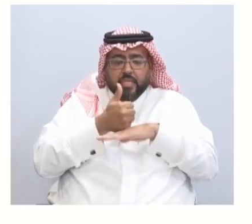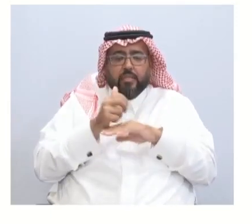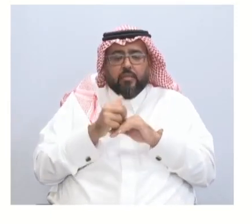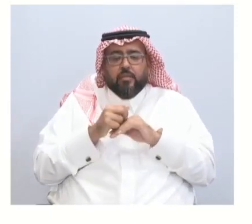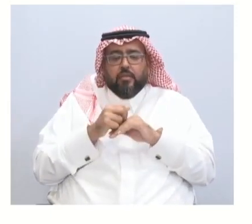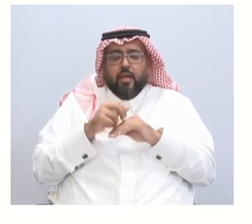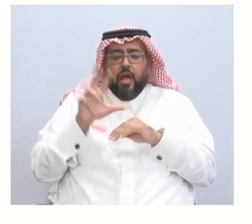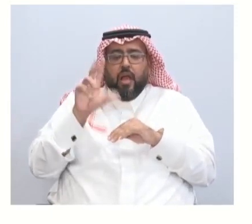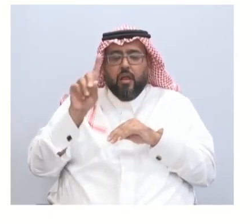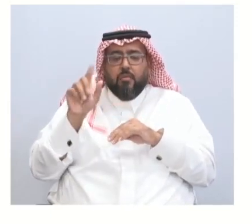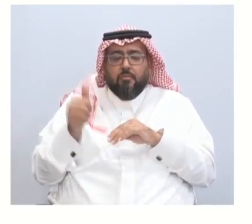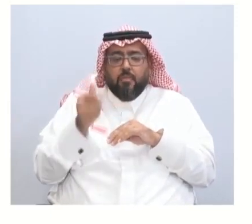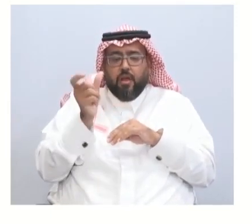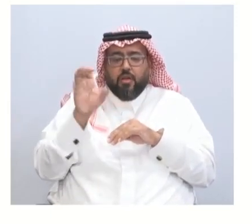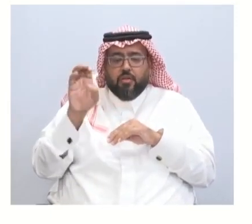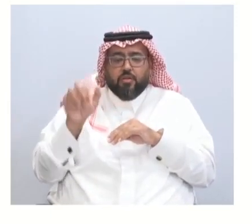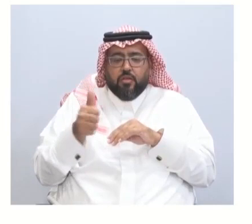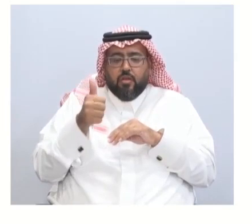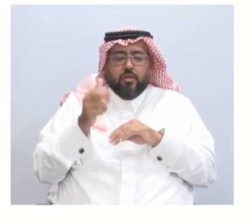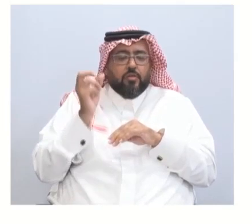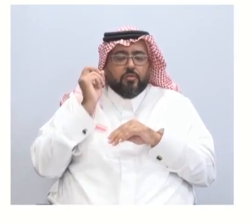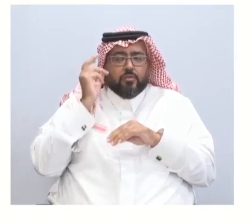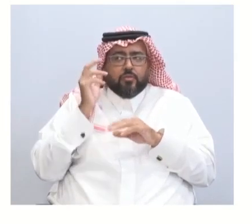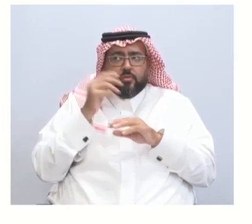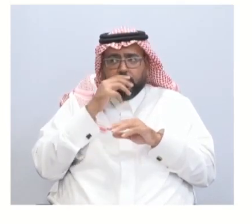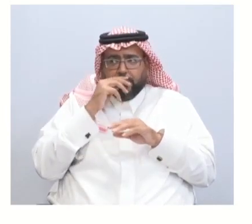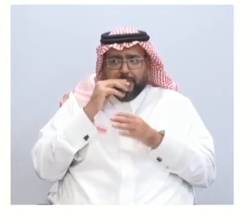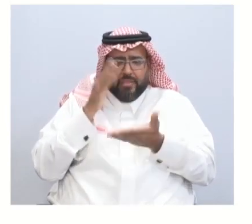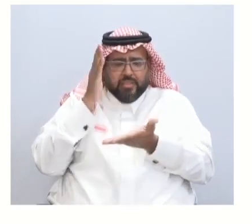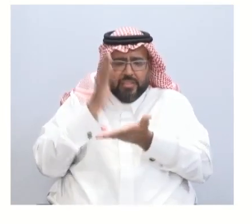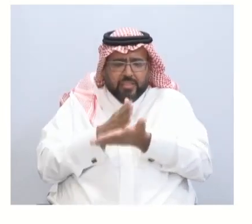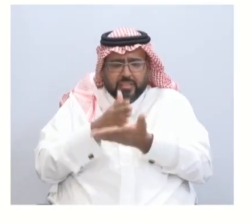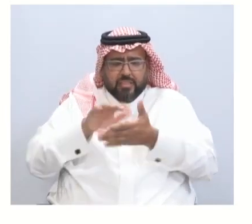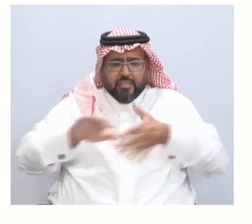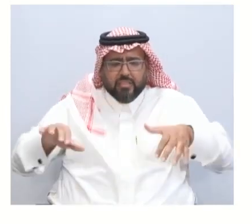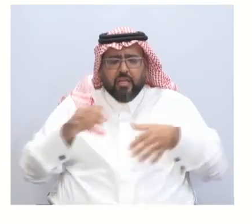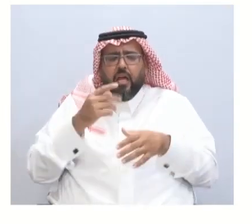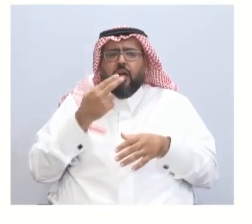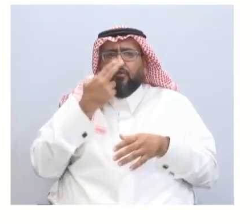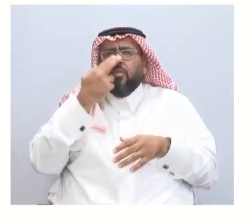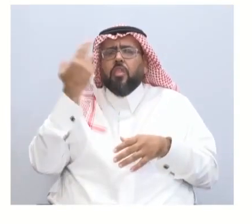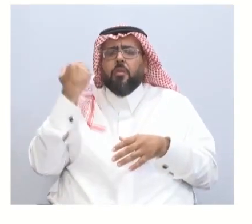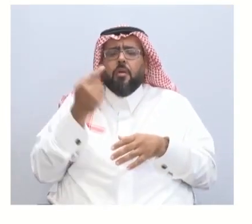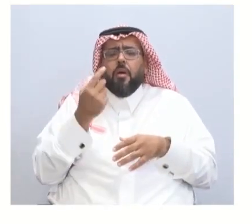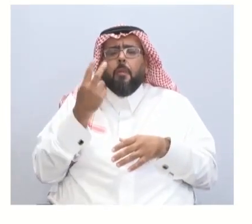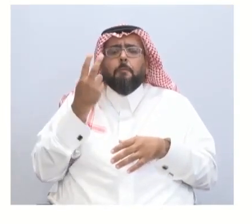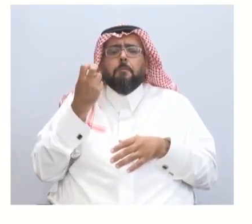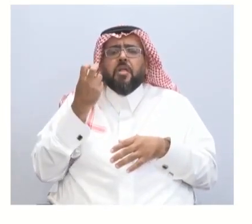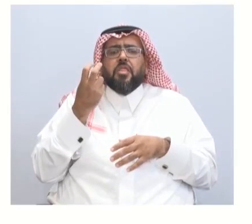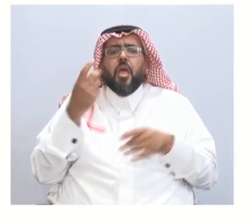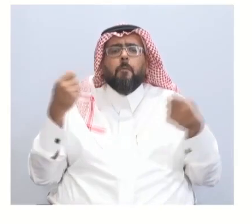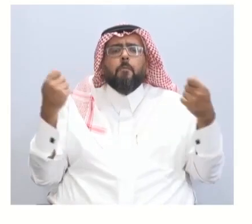عليها البانجيا واقترح ان هذه القارات بدات في الانقسام قبل 200 مليون سنه